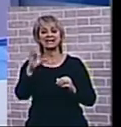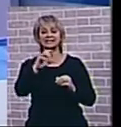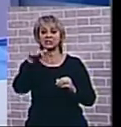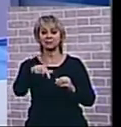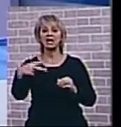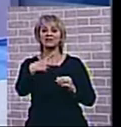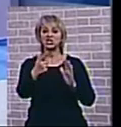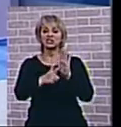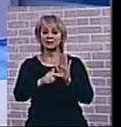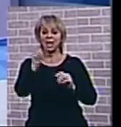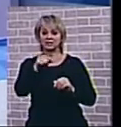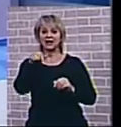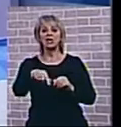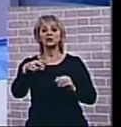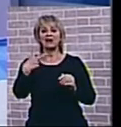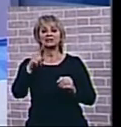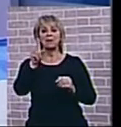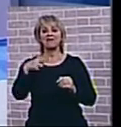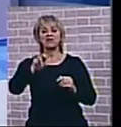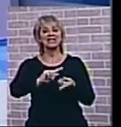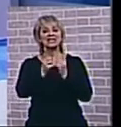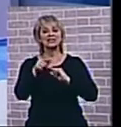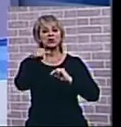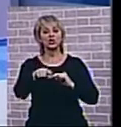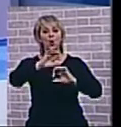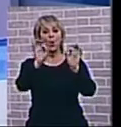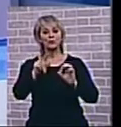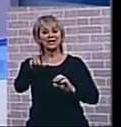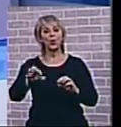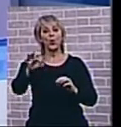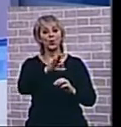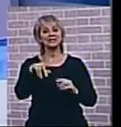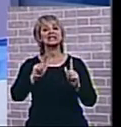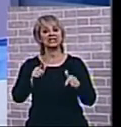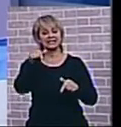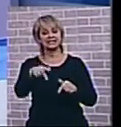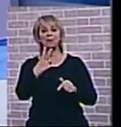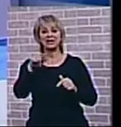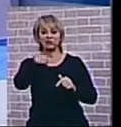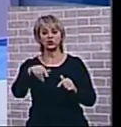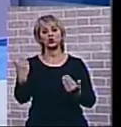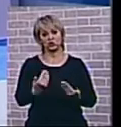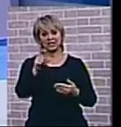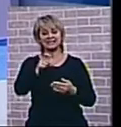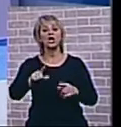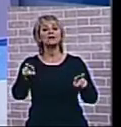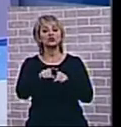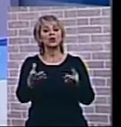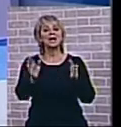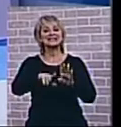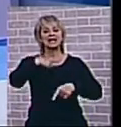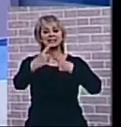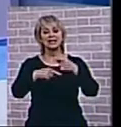13 сентября 2017-го. В 21 веке изменился и облик области, и, естественно, привычки ее жителей. Но все равно